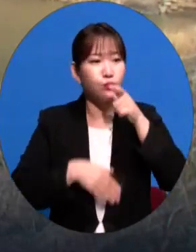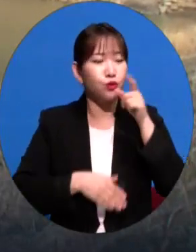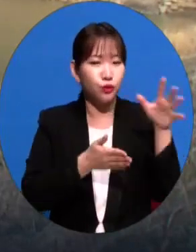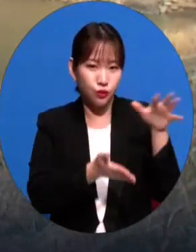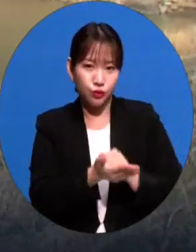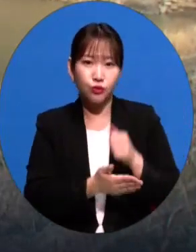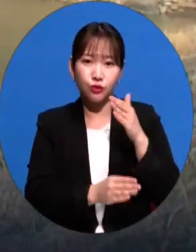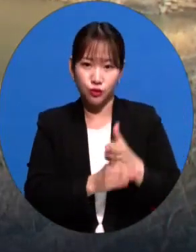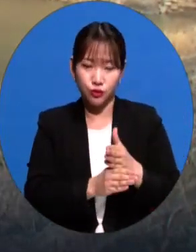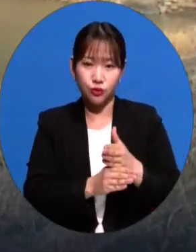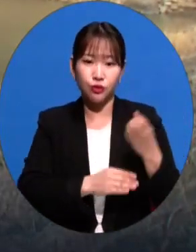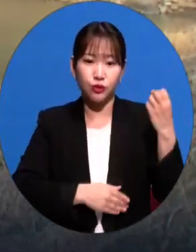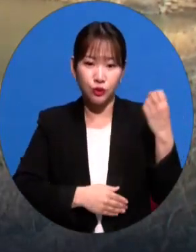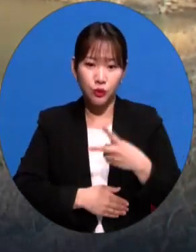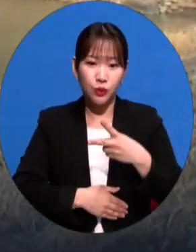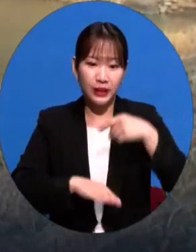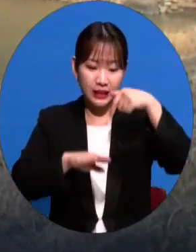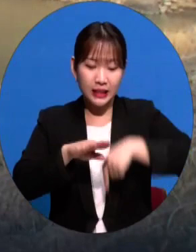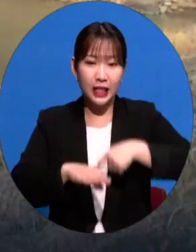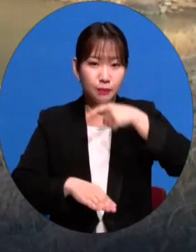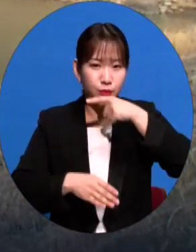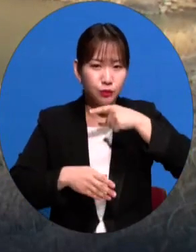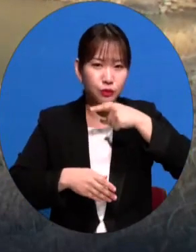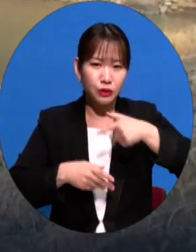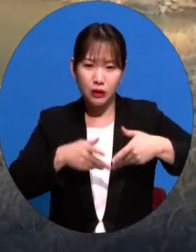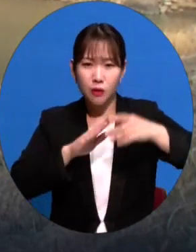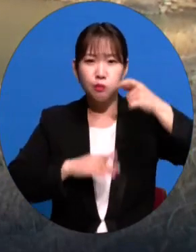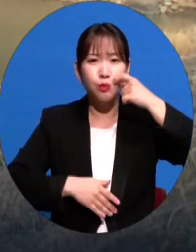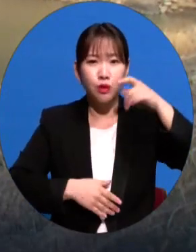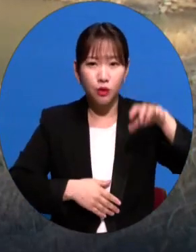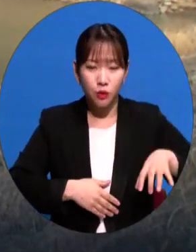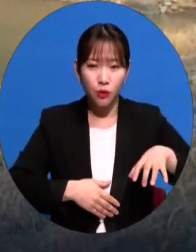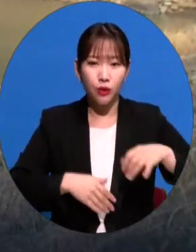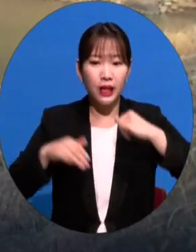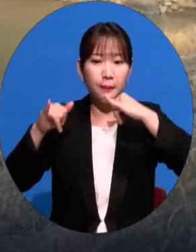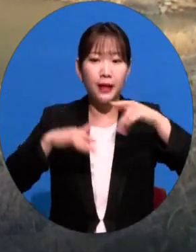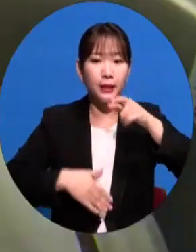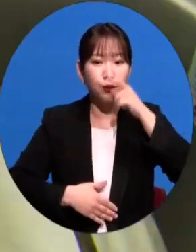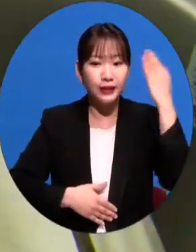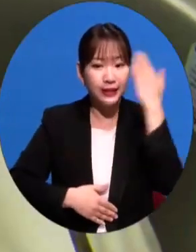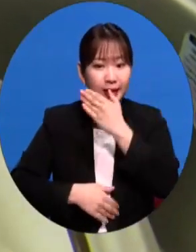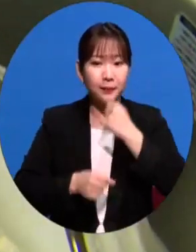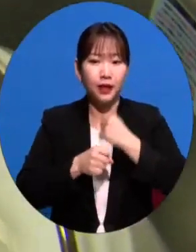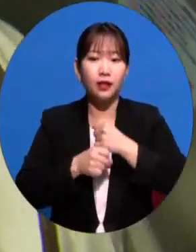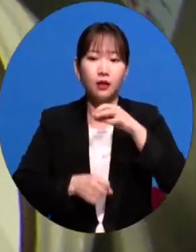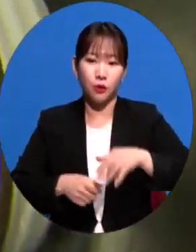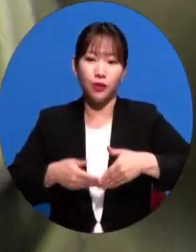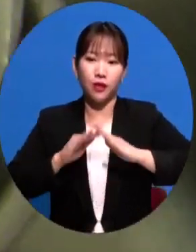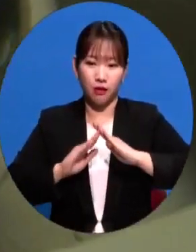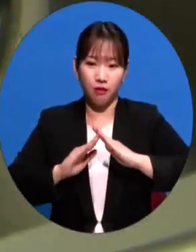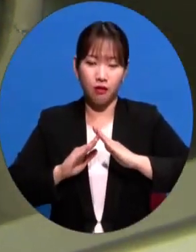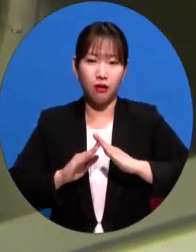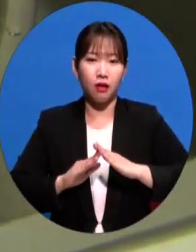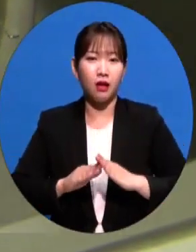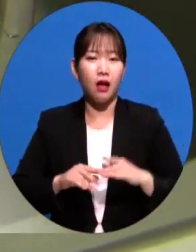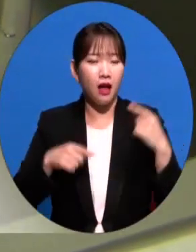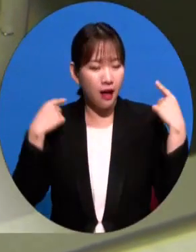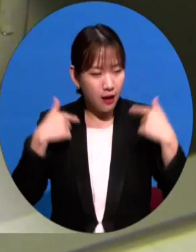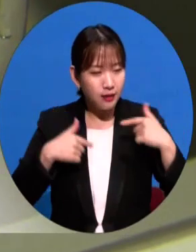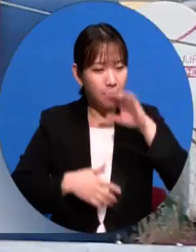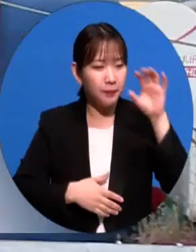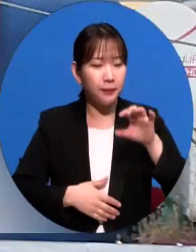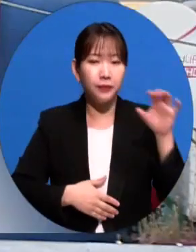있습니다 그리고 그 지하수가 개발이 부족한 지역은 회수 담수화 시설을 사실상 매년